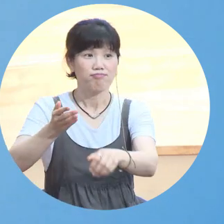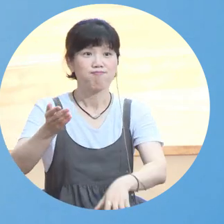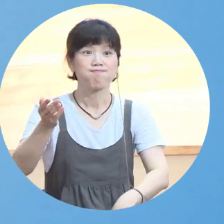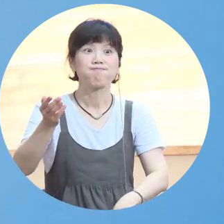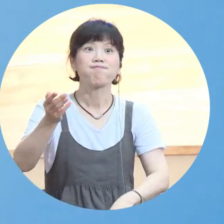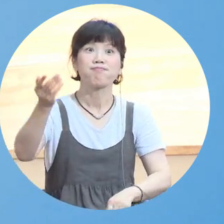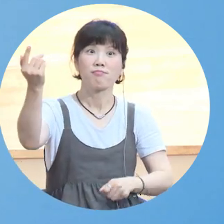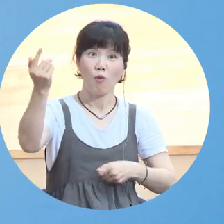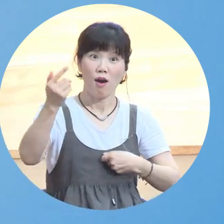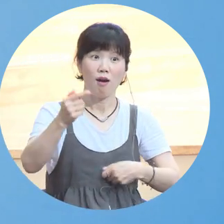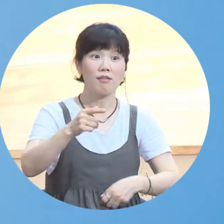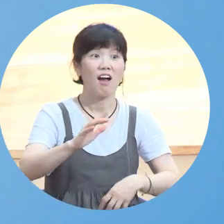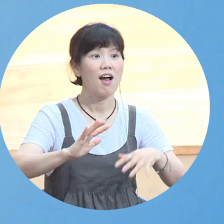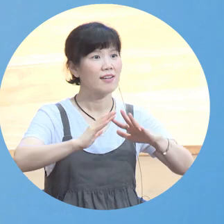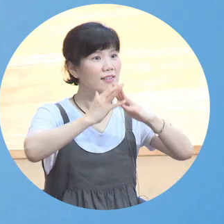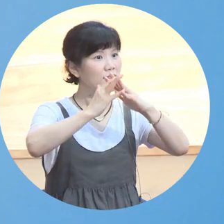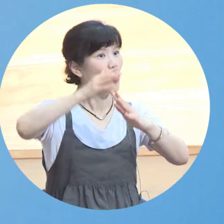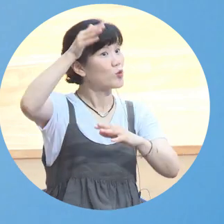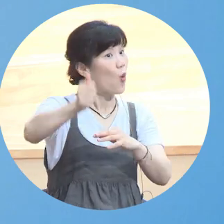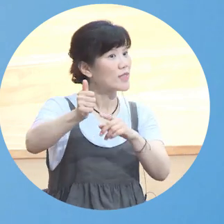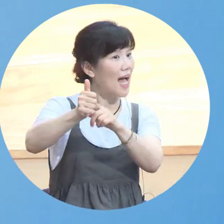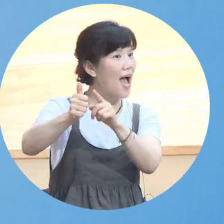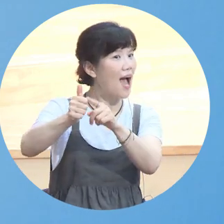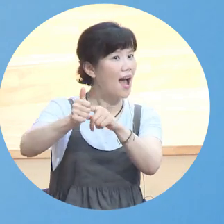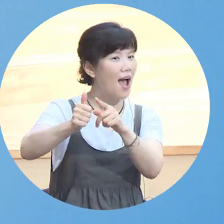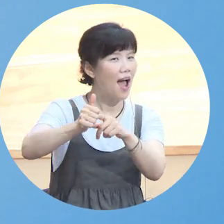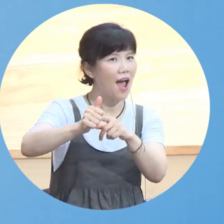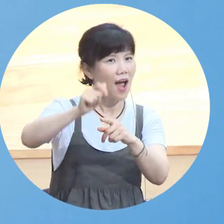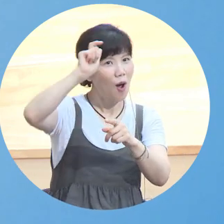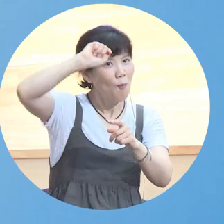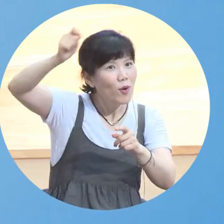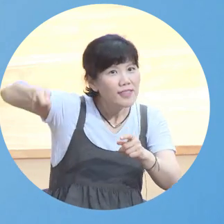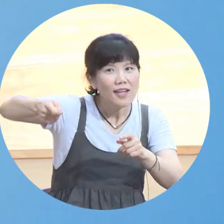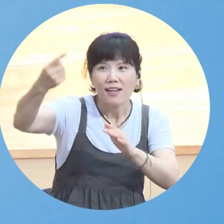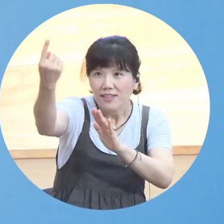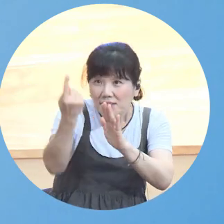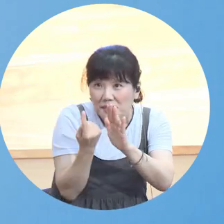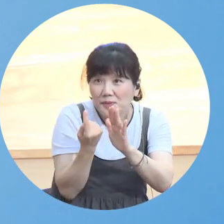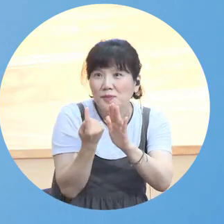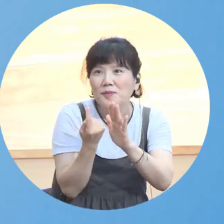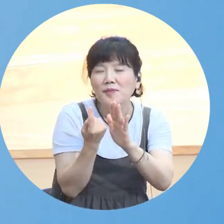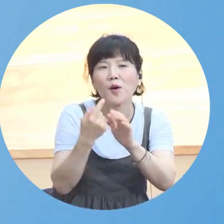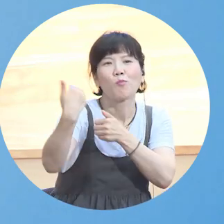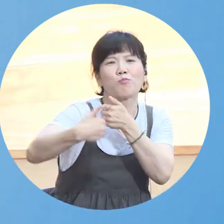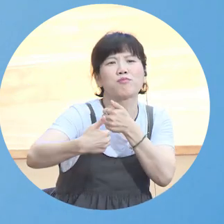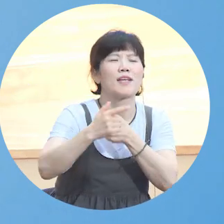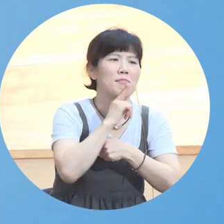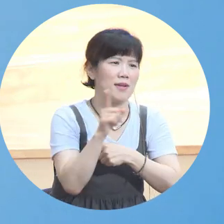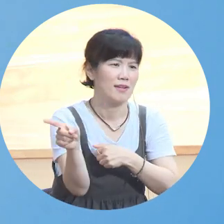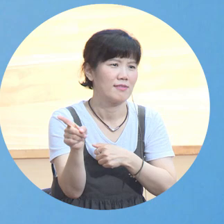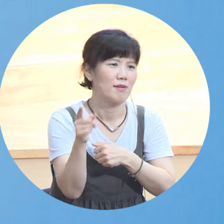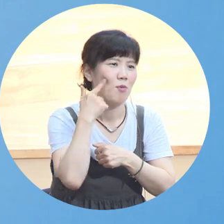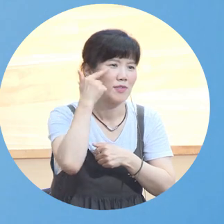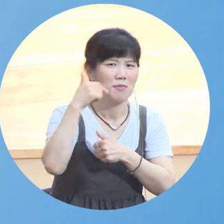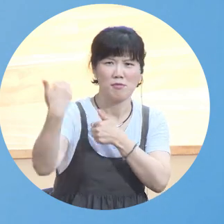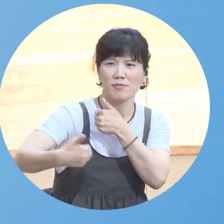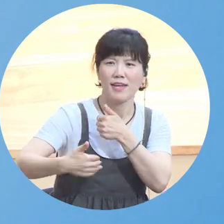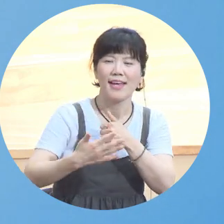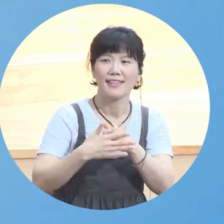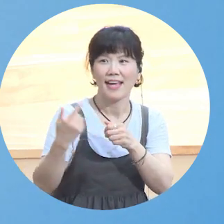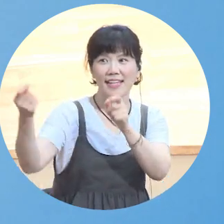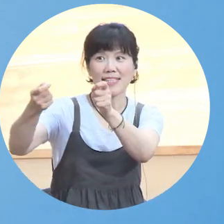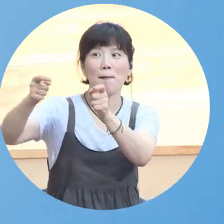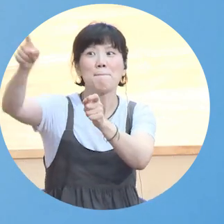보이는 이 작은 모자를 벗으면서 들어왔다 부탁이 있습니다 목사님 저는 연 마을의 a 컴